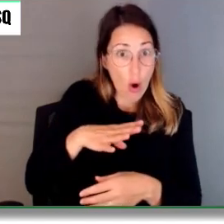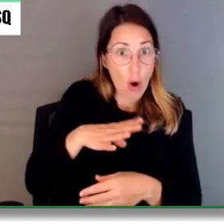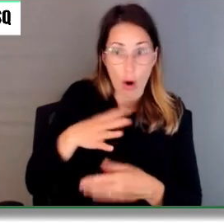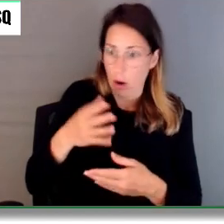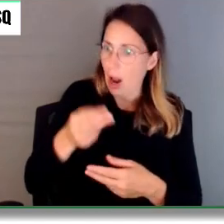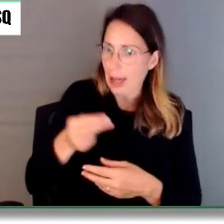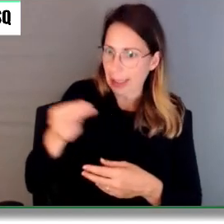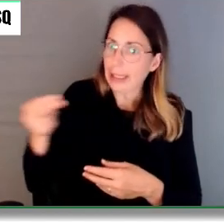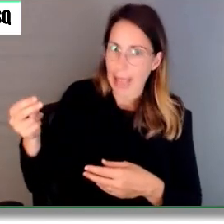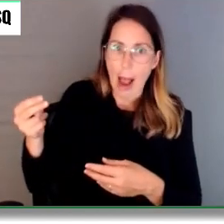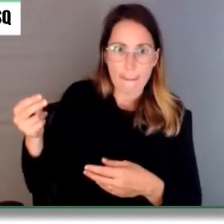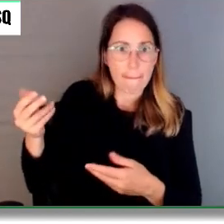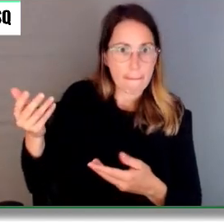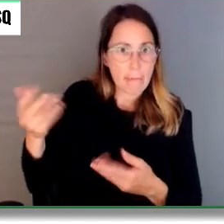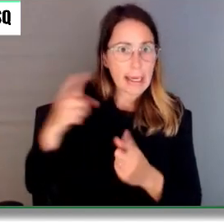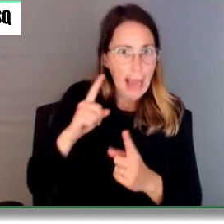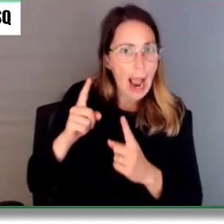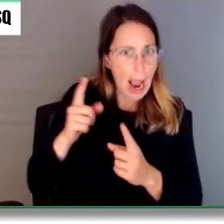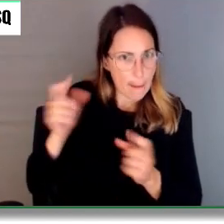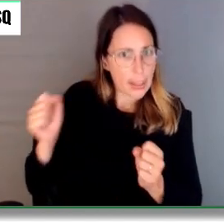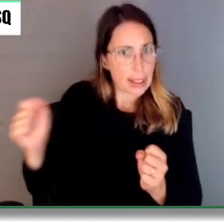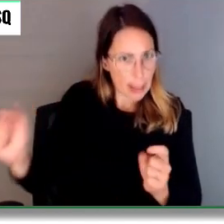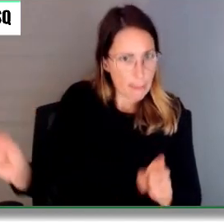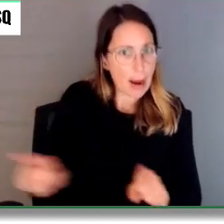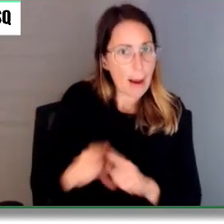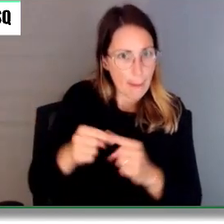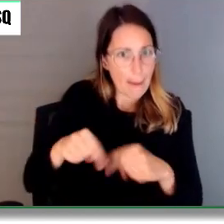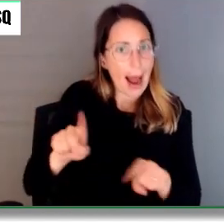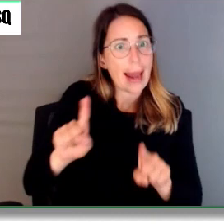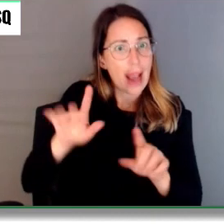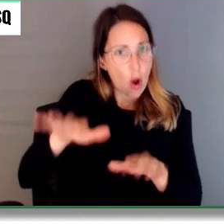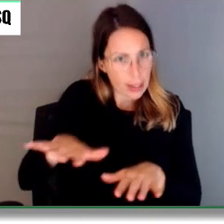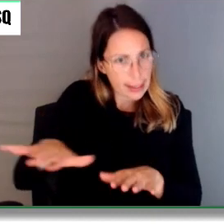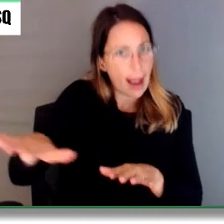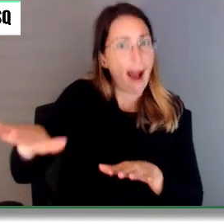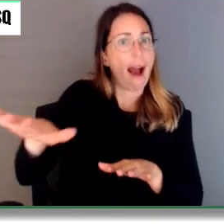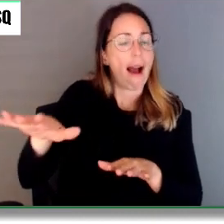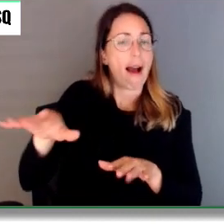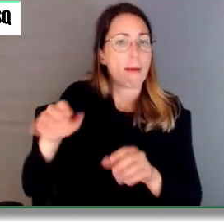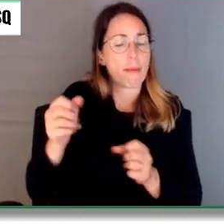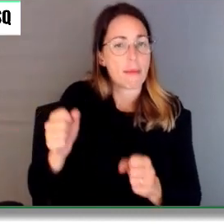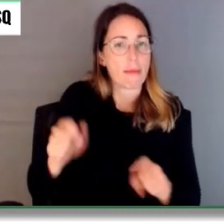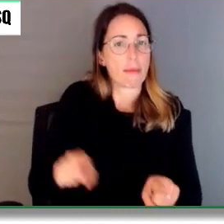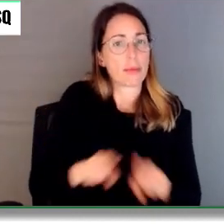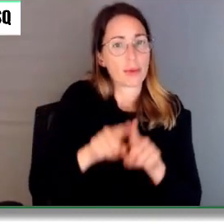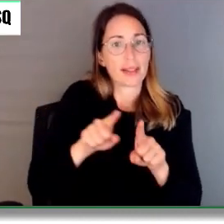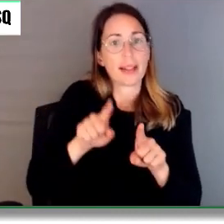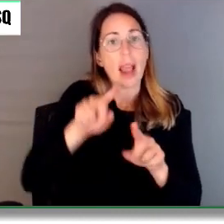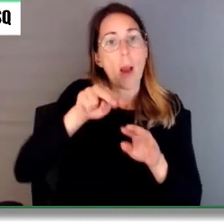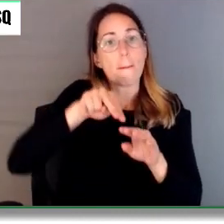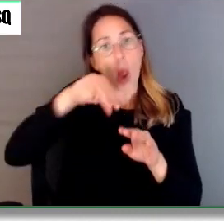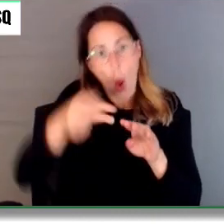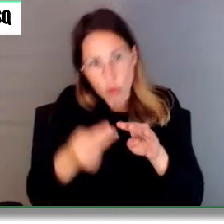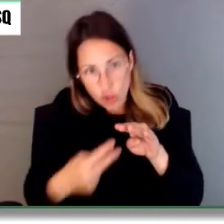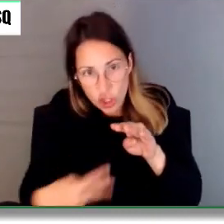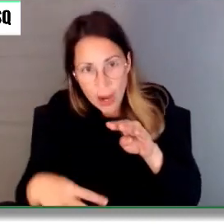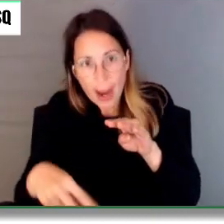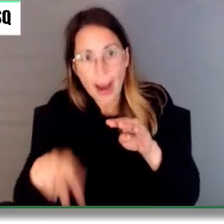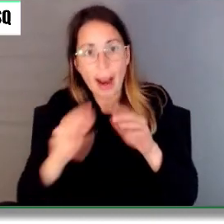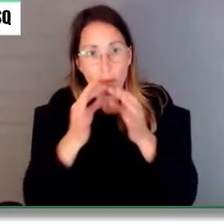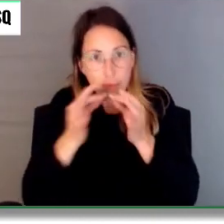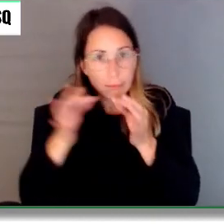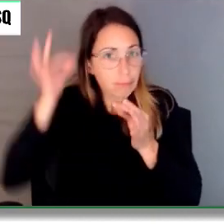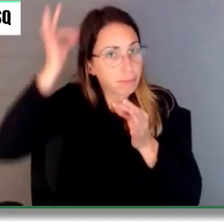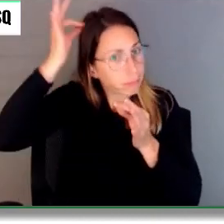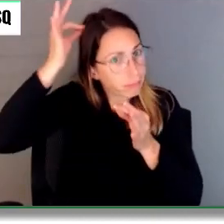degré d'handicap. On peut aller dans l'océan, on peut faire également de l'apnée Donc, la plongée en apnée, on peut